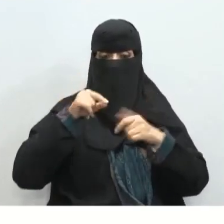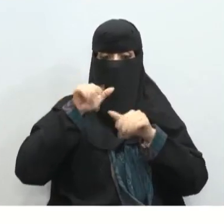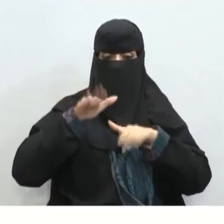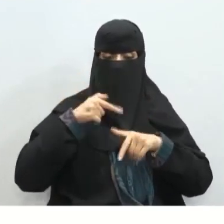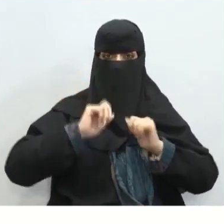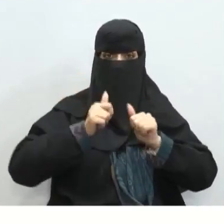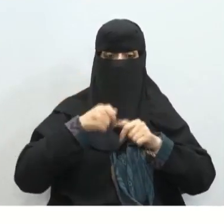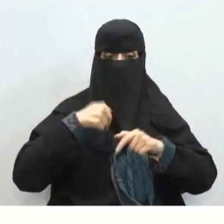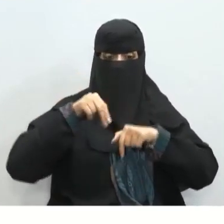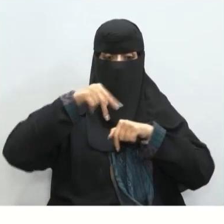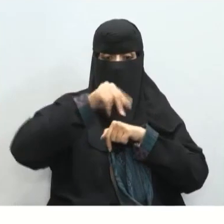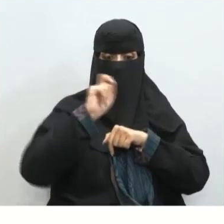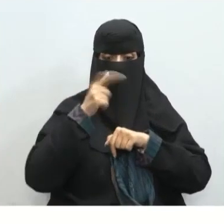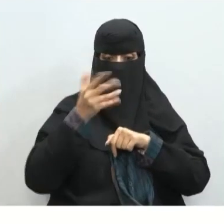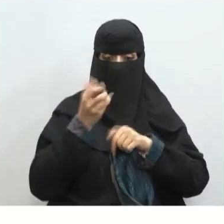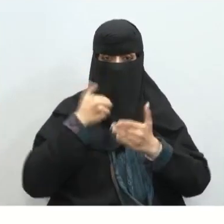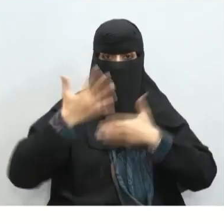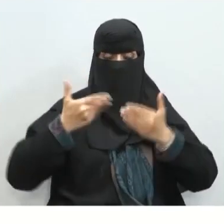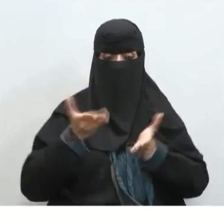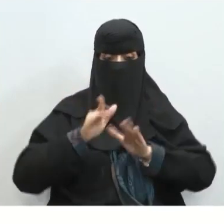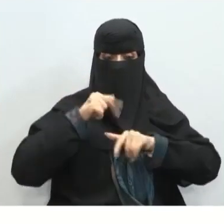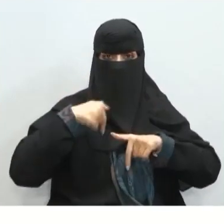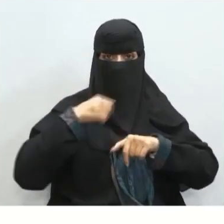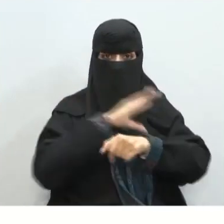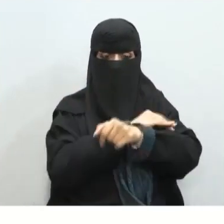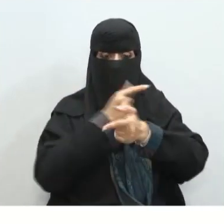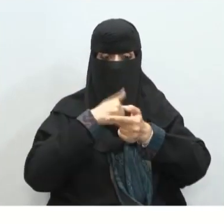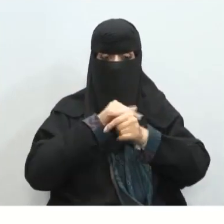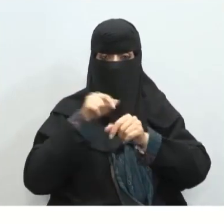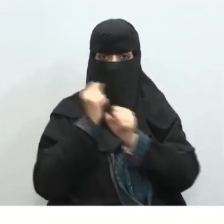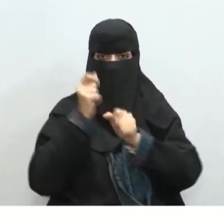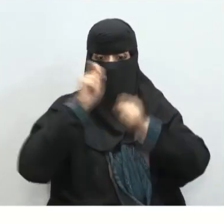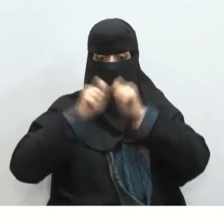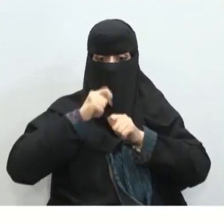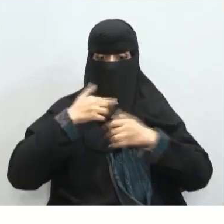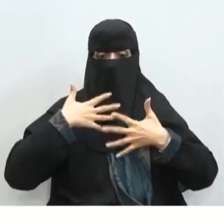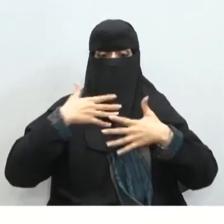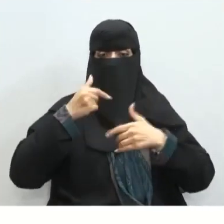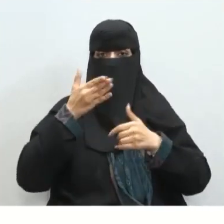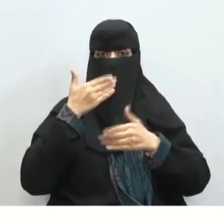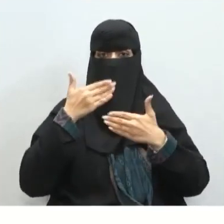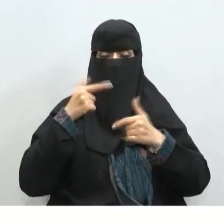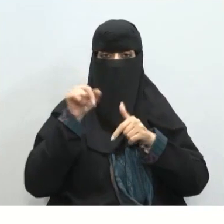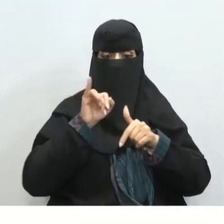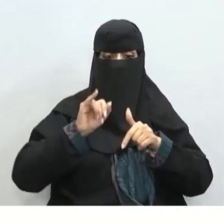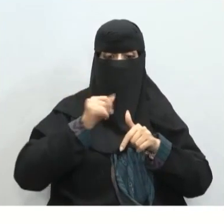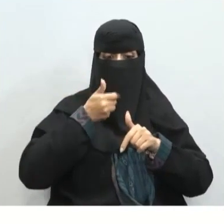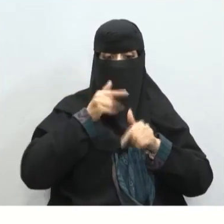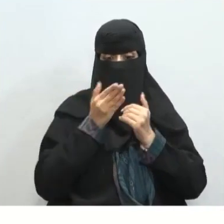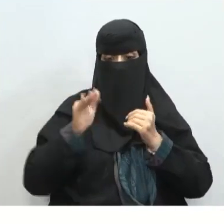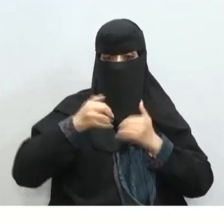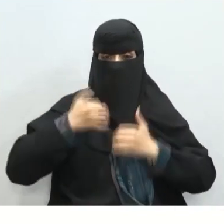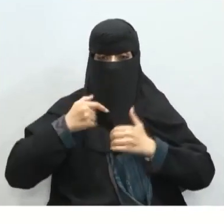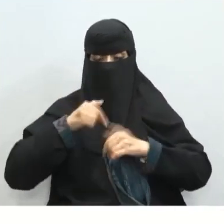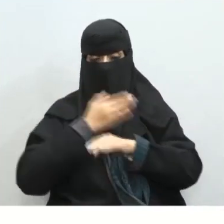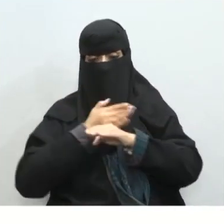لديهم يتمكن العداؤون من الحصول على طاقه اكبر في عضلاتهم نتيجه عمليه التنفس الهوائي مما يسمح لهم بتجنب الاحساس